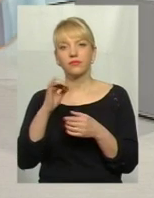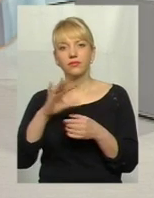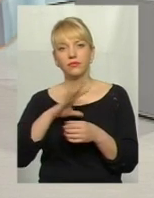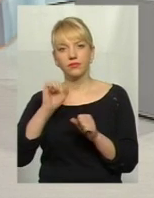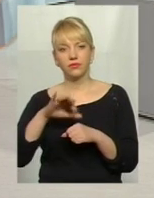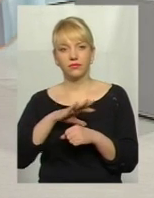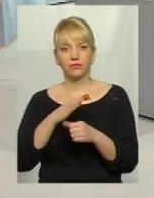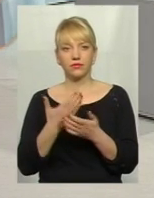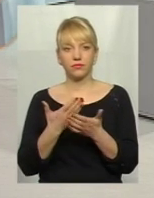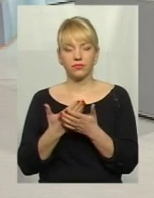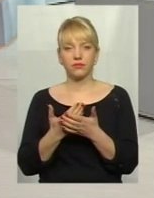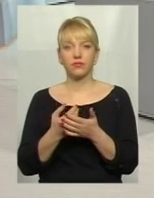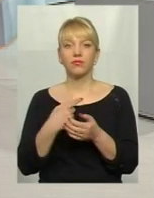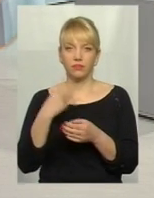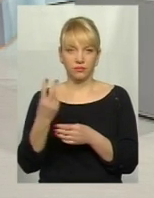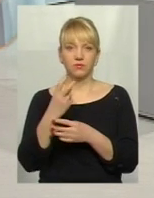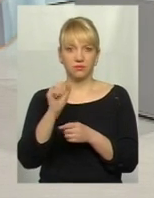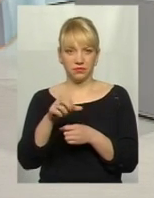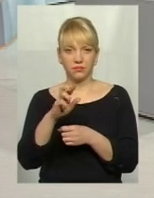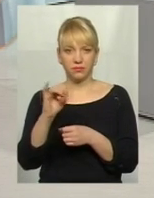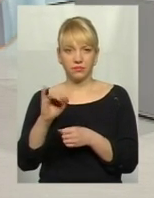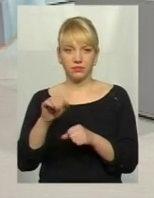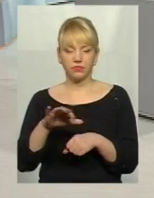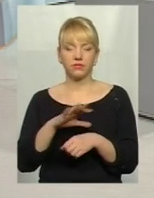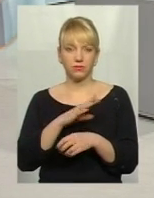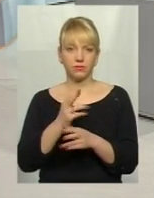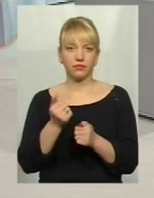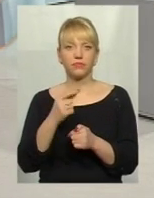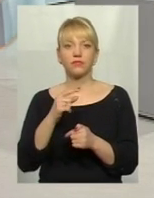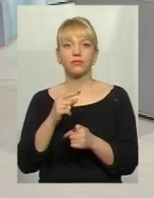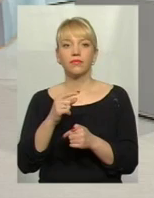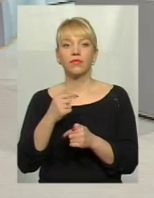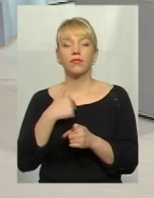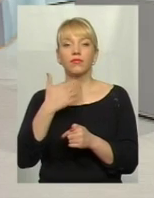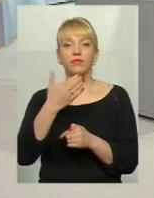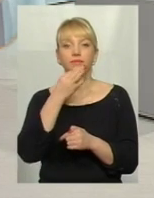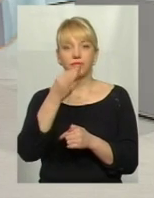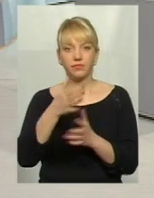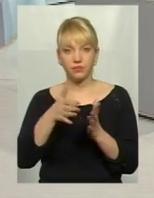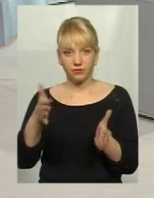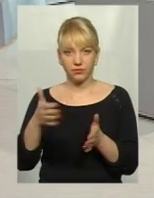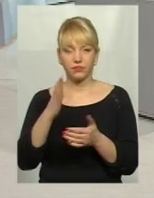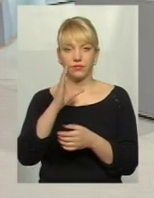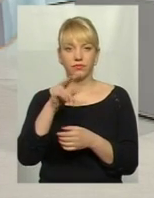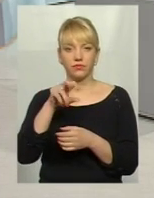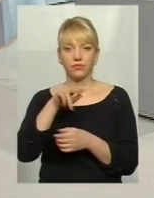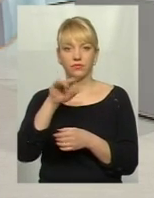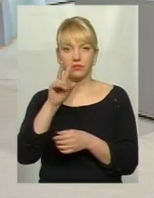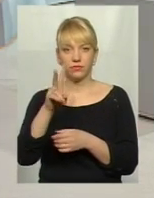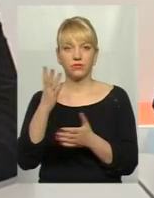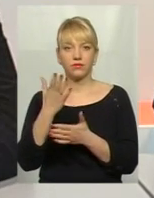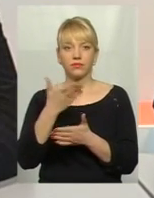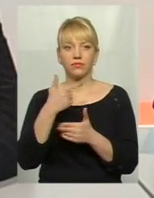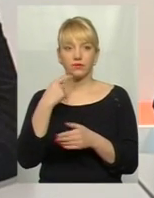Ну, в всякому випадку подвоїти можна би було. Можна було. Я вам навіть скажу більше. Волочиськ, про який ми говорили, в